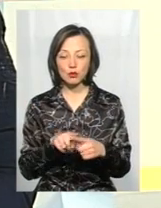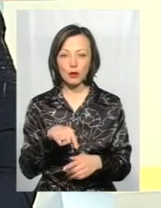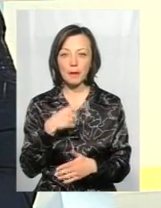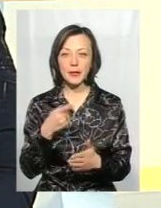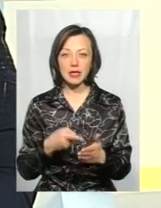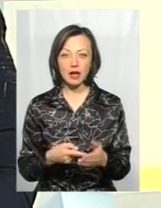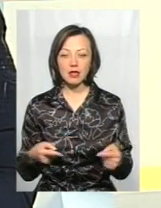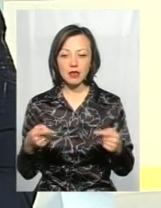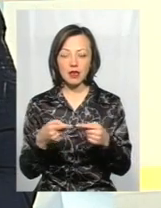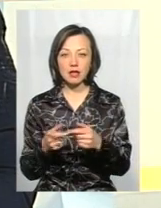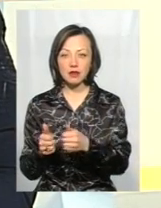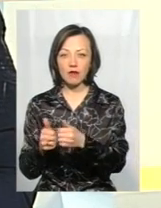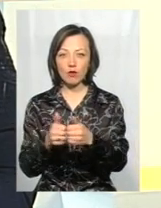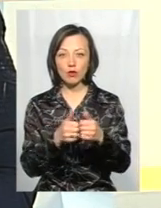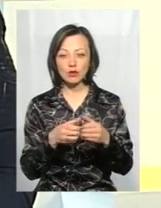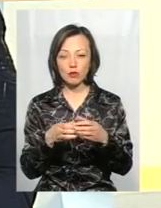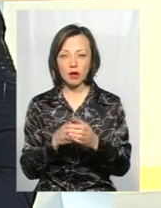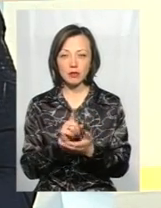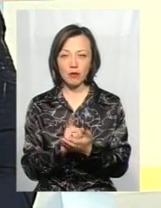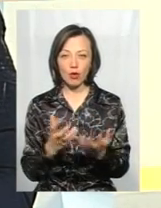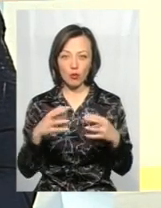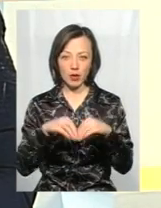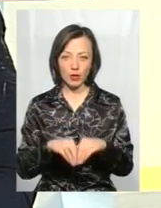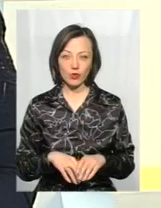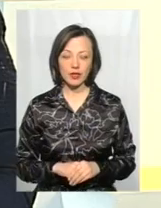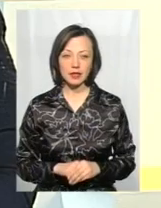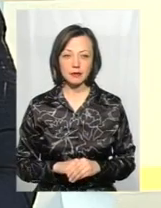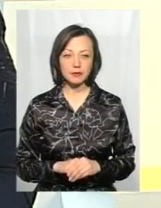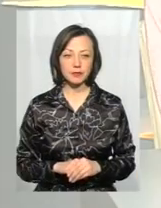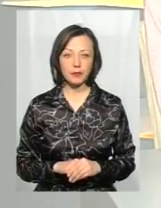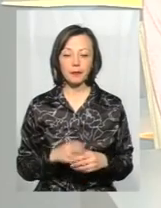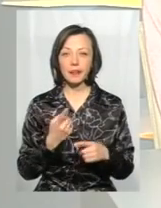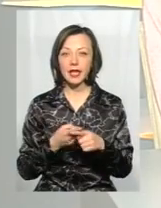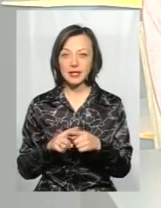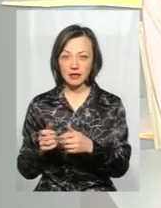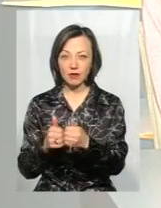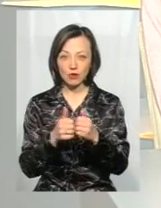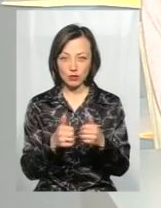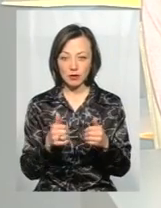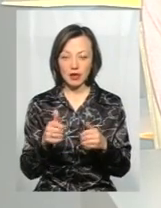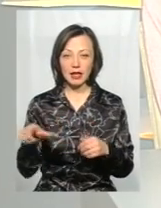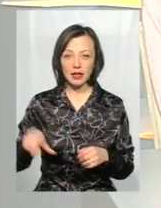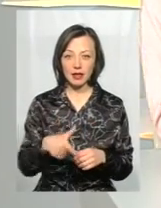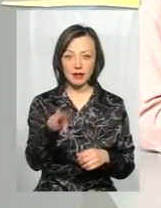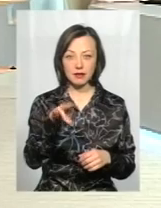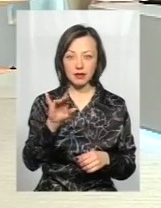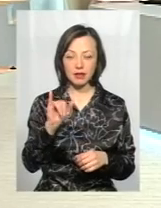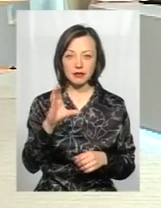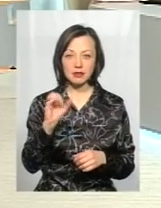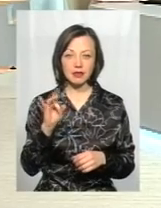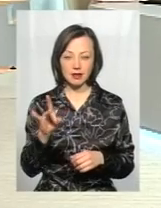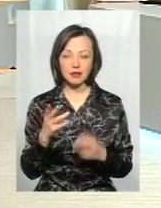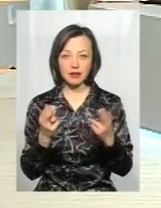питанні якраз оці навколишні громади мають об'єднуватися в цьому питанні. А ці навколишні – це ті, що поблизу Дністра знаходяться, так? Так, звичайно,